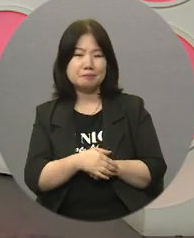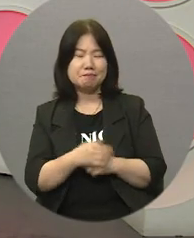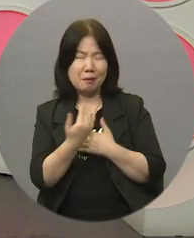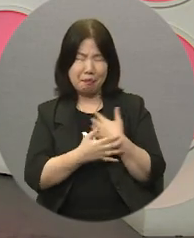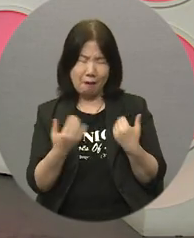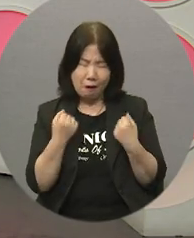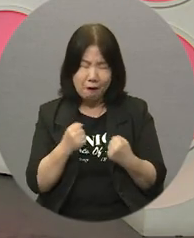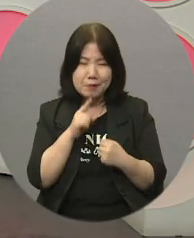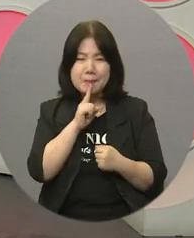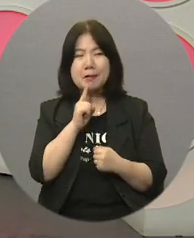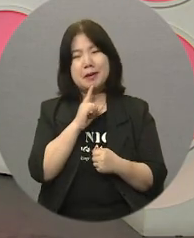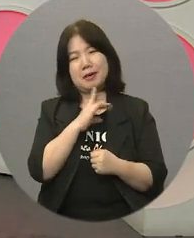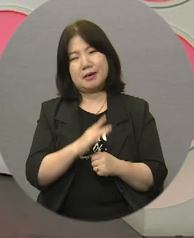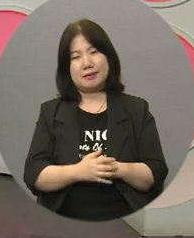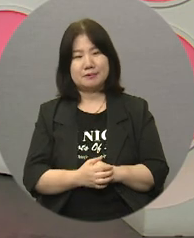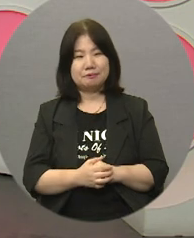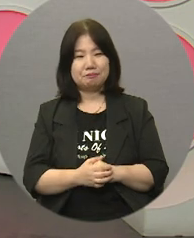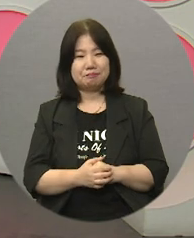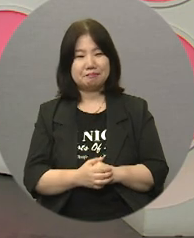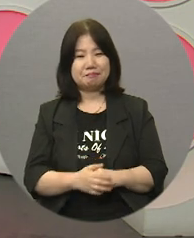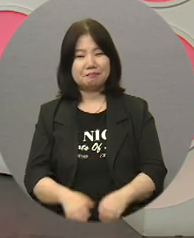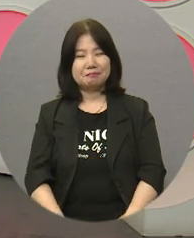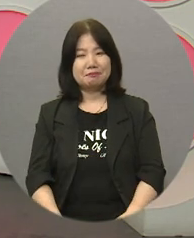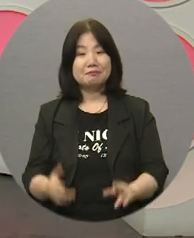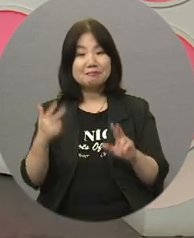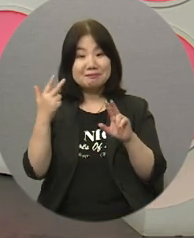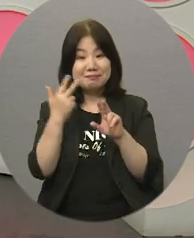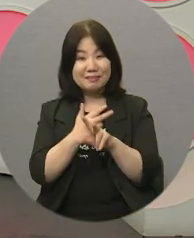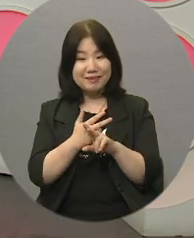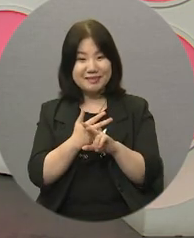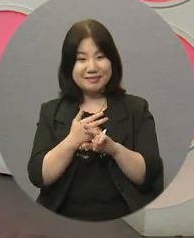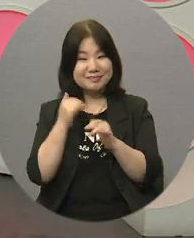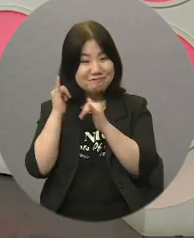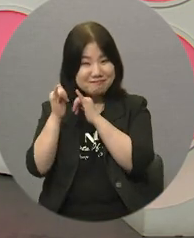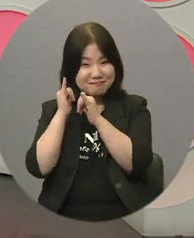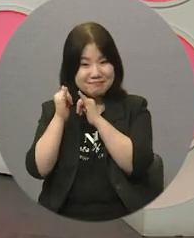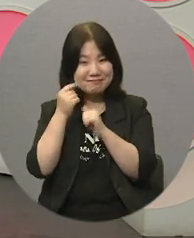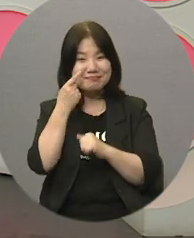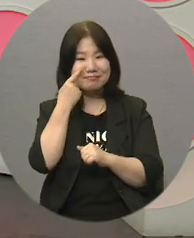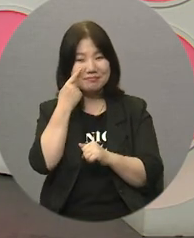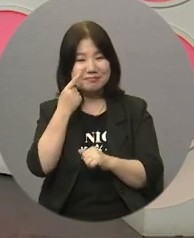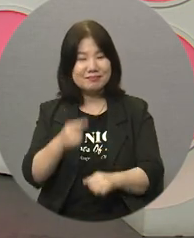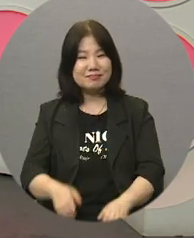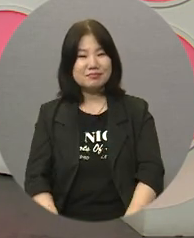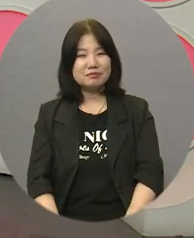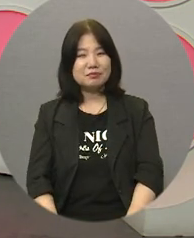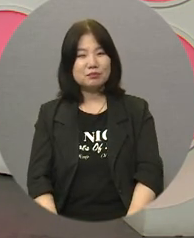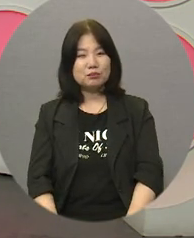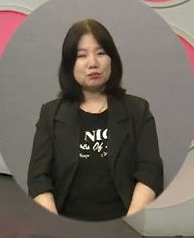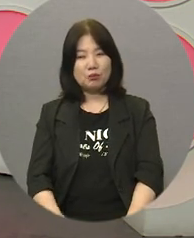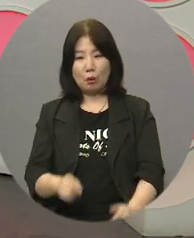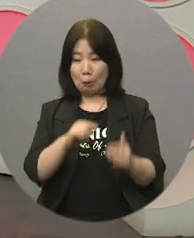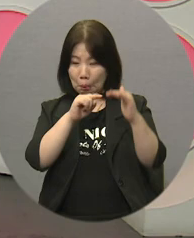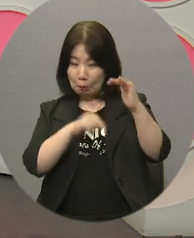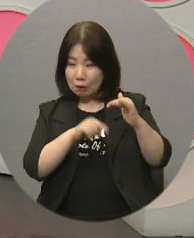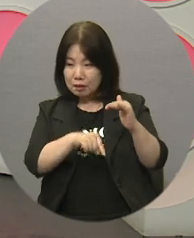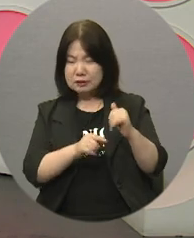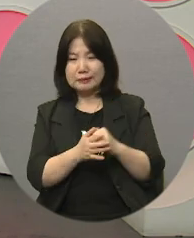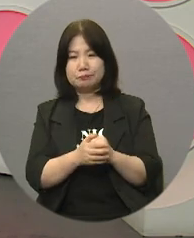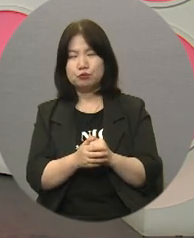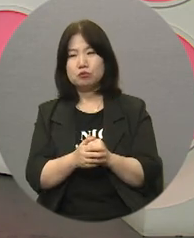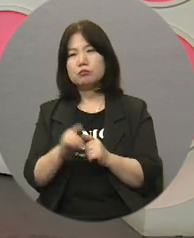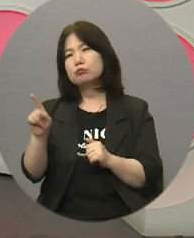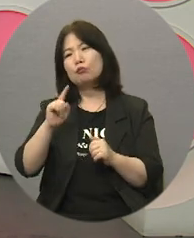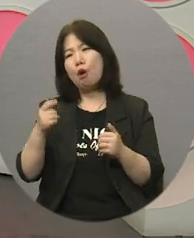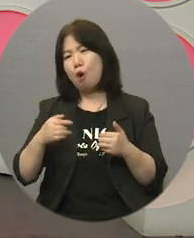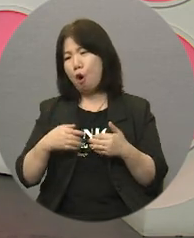건강한 말들만 하시는 걸로. 이번 주에 한번 통화들 한 번씩 꼭 한번 해보시기 바랍니다. 여기도 나오잖아요. 요건 없으면 전화하지